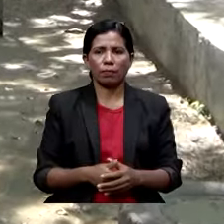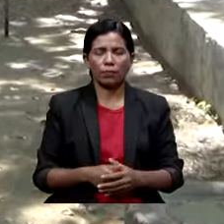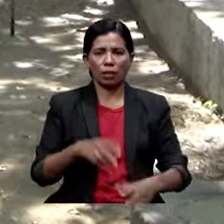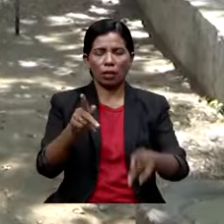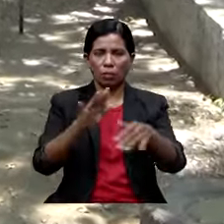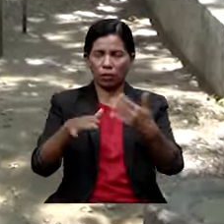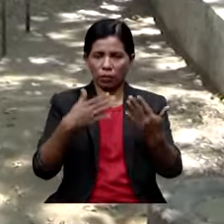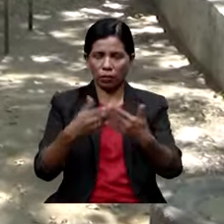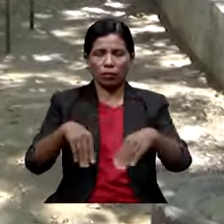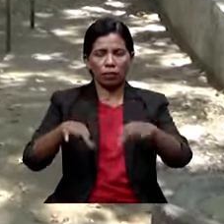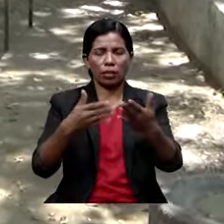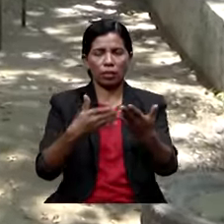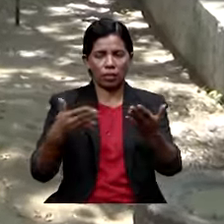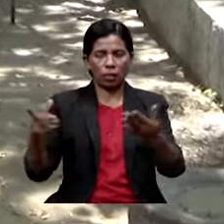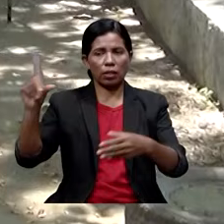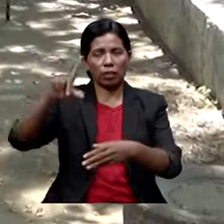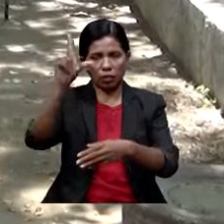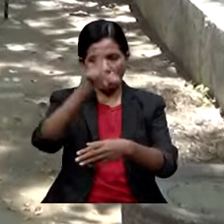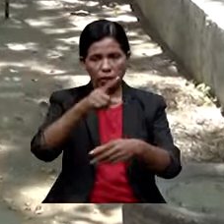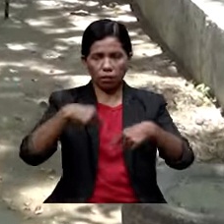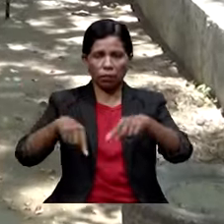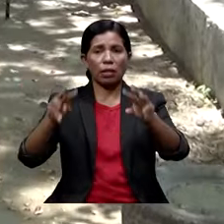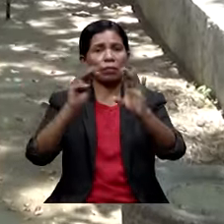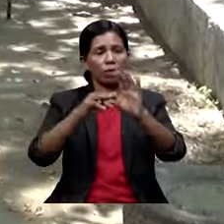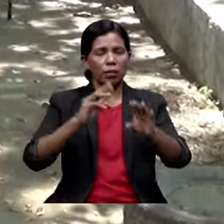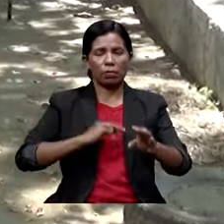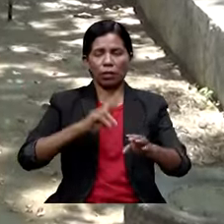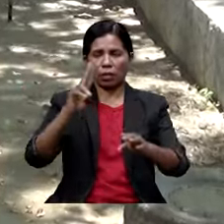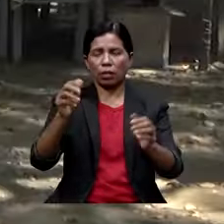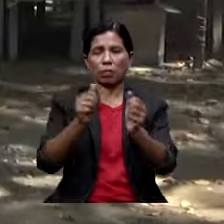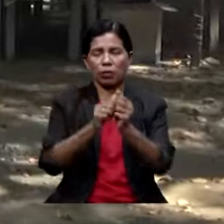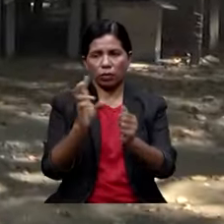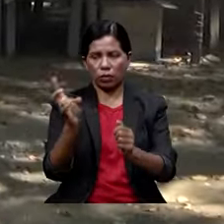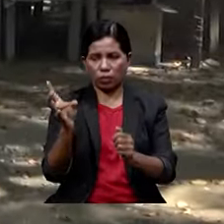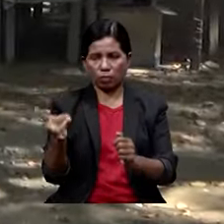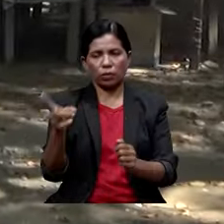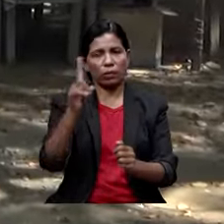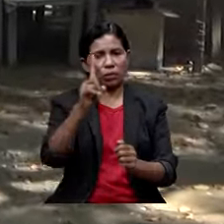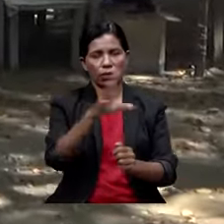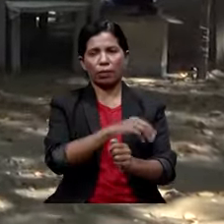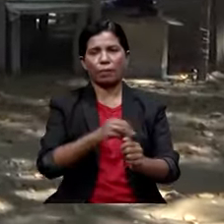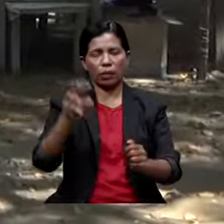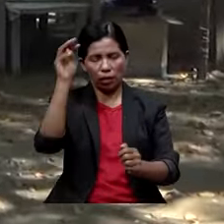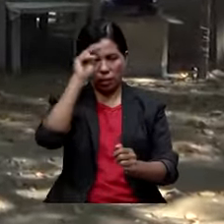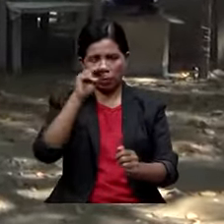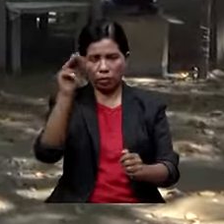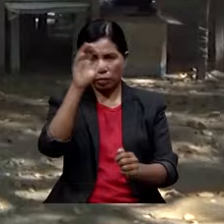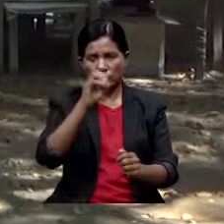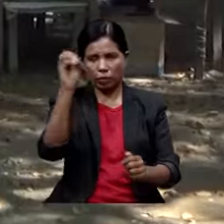nebe governo sei muda usin jardin largo residere ba mercado man lewana hamutu kitulul resengida. Tur observasaun jemeni dadang ne